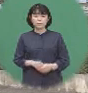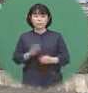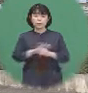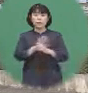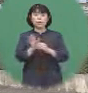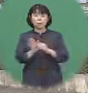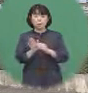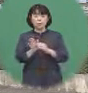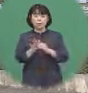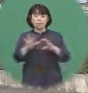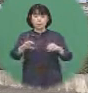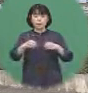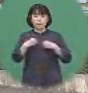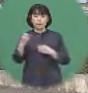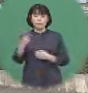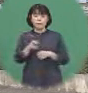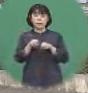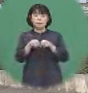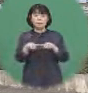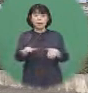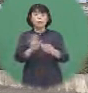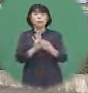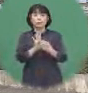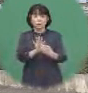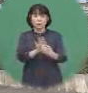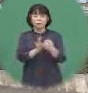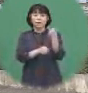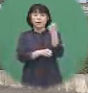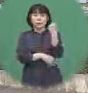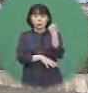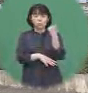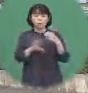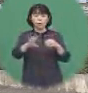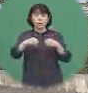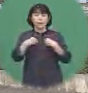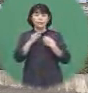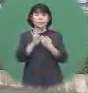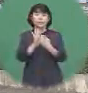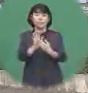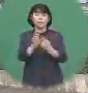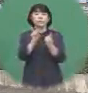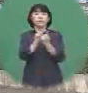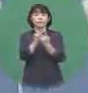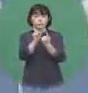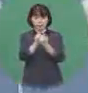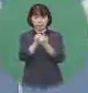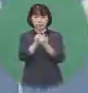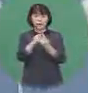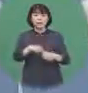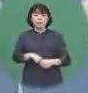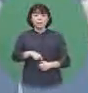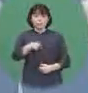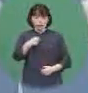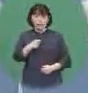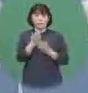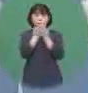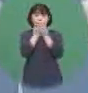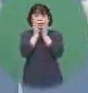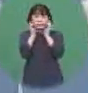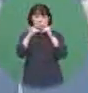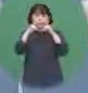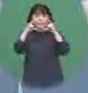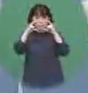新型コロナの幹線再拡大を防ぐ基本的な感染防止対策の一つが正しいマスクの着用